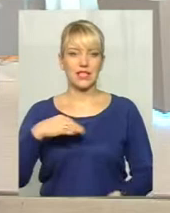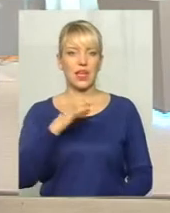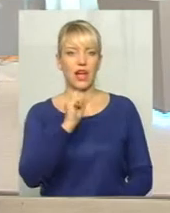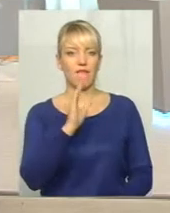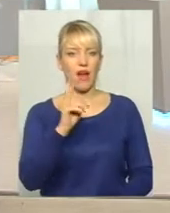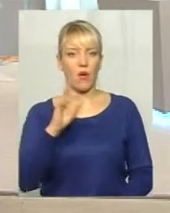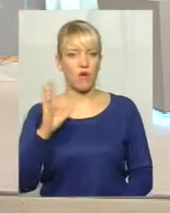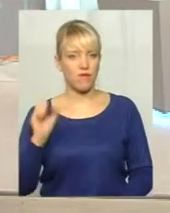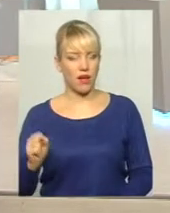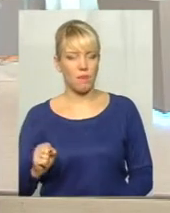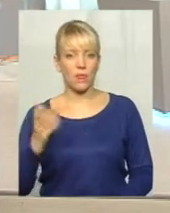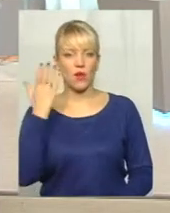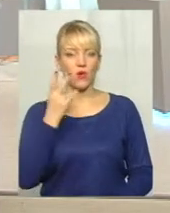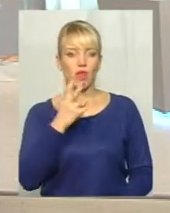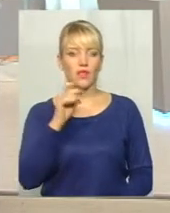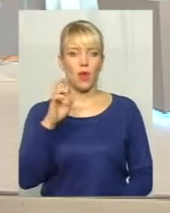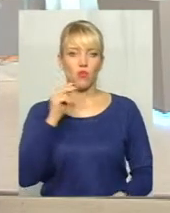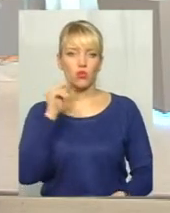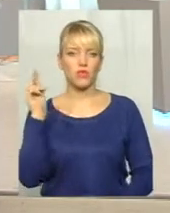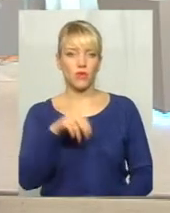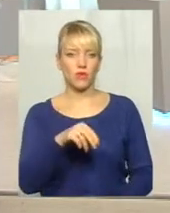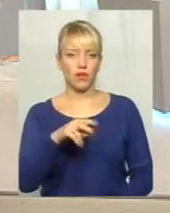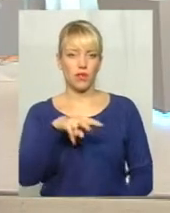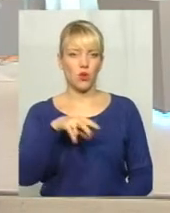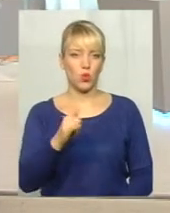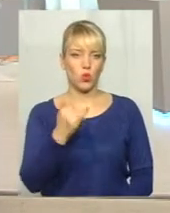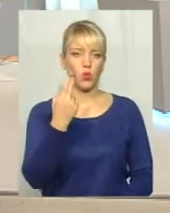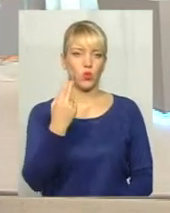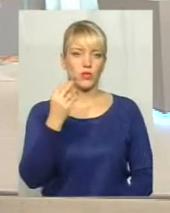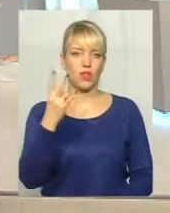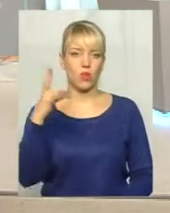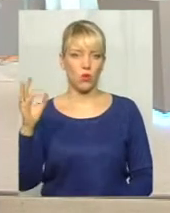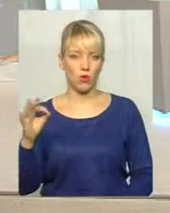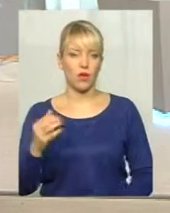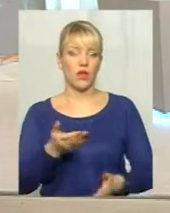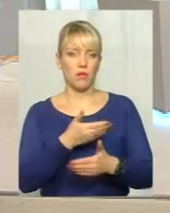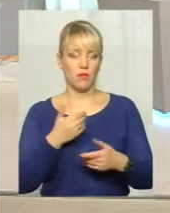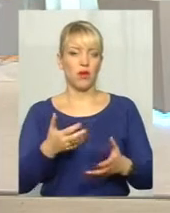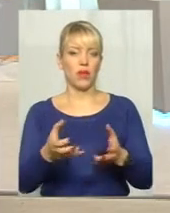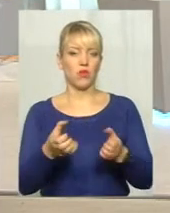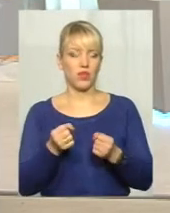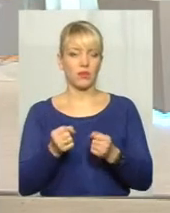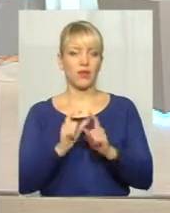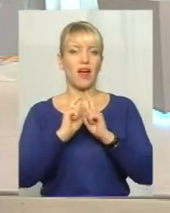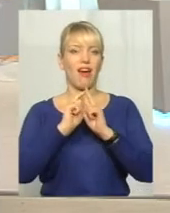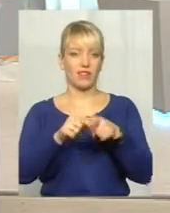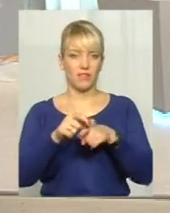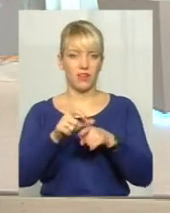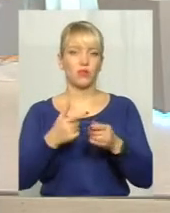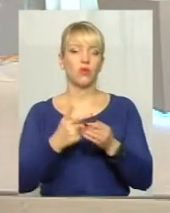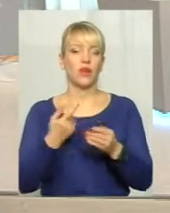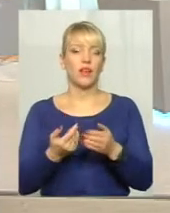коли НАБУ там десь звинуватило Луценка, то ми і отримали оцю ответку, скажімо, від тих, хто